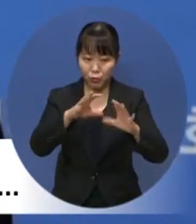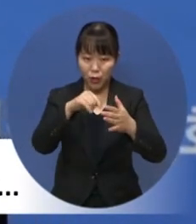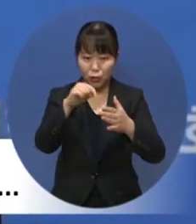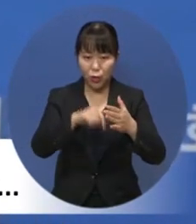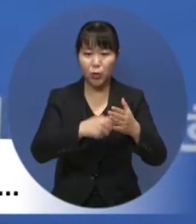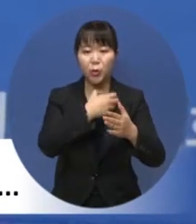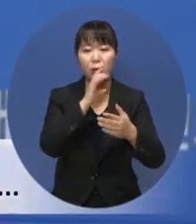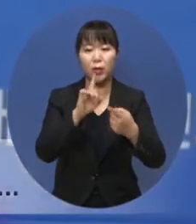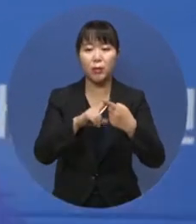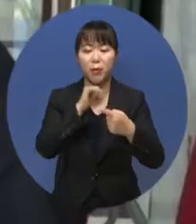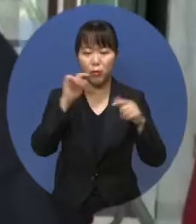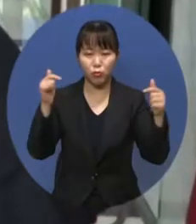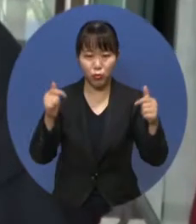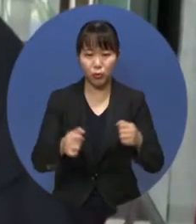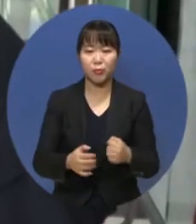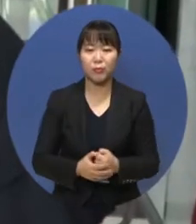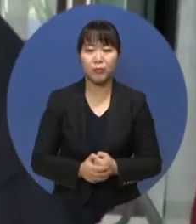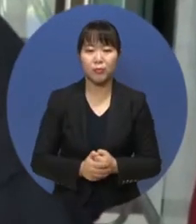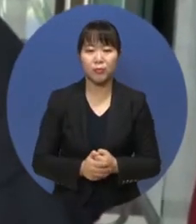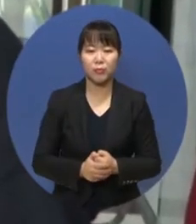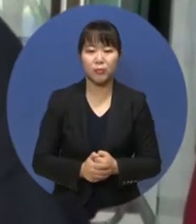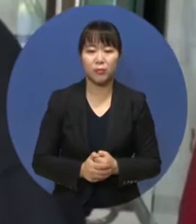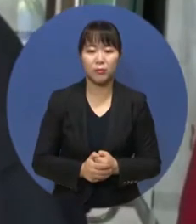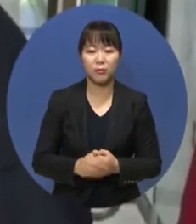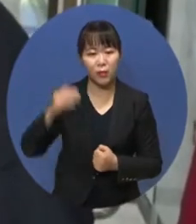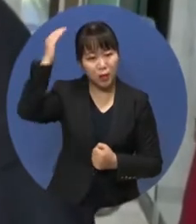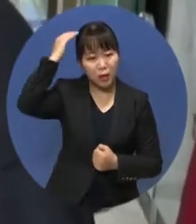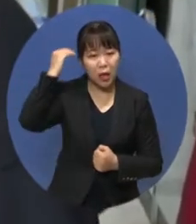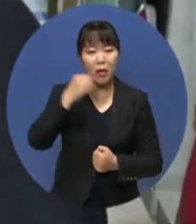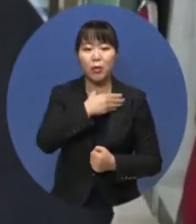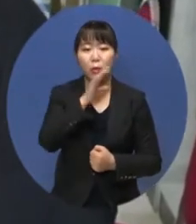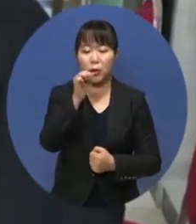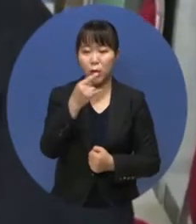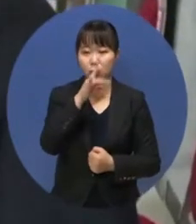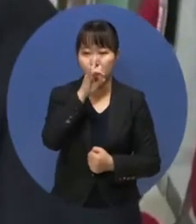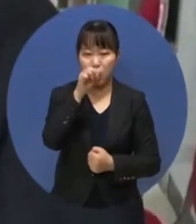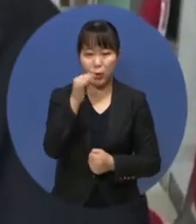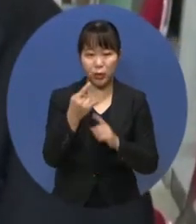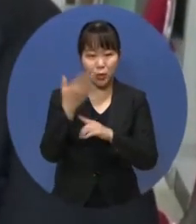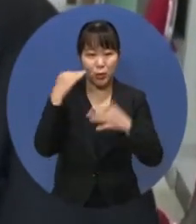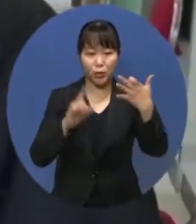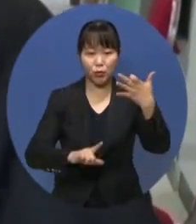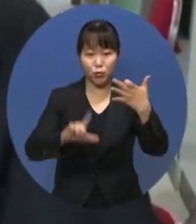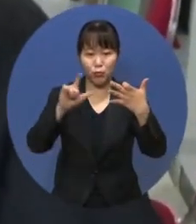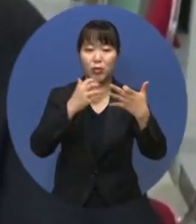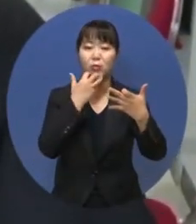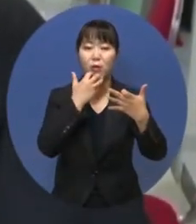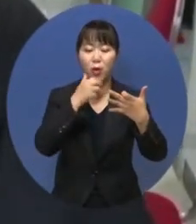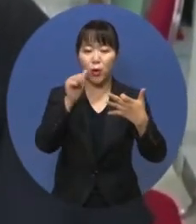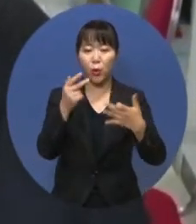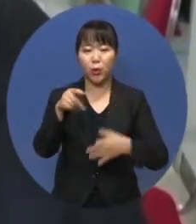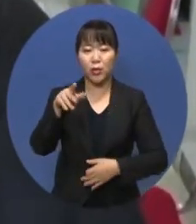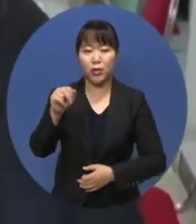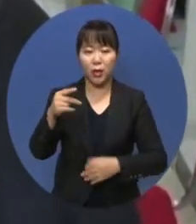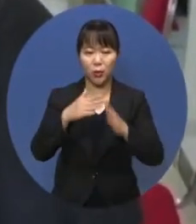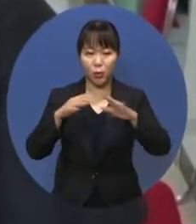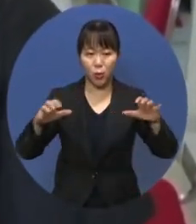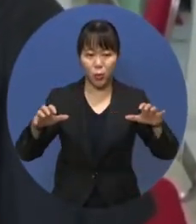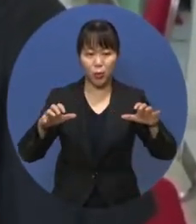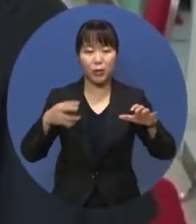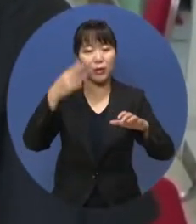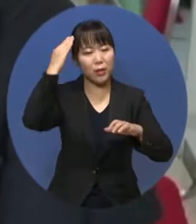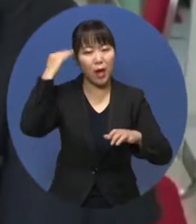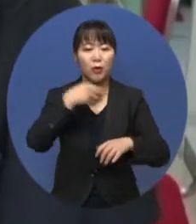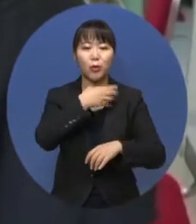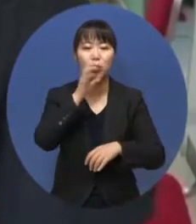뭐 2 대한 너희들의 중앙회는 지난 10회 인솔 쇼 창 넘 대한 노인의 중앙에 3중